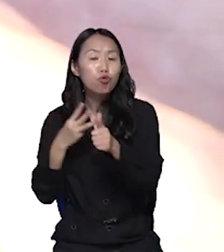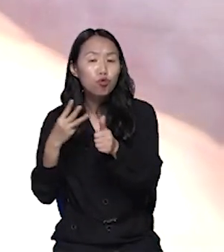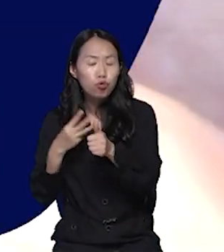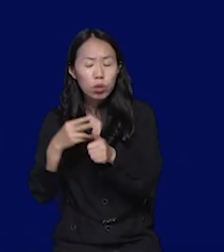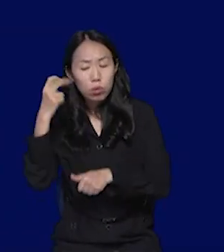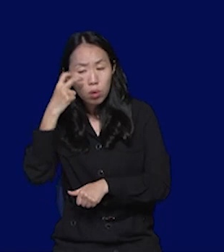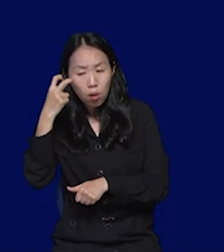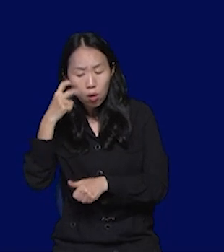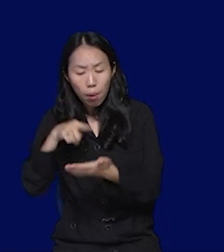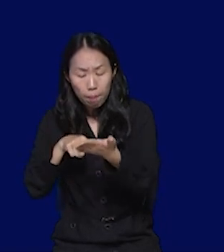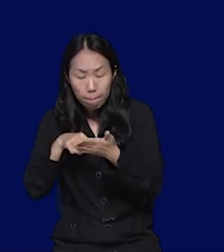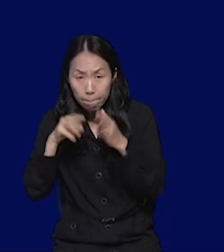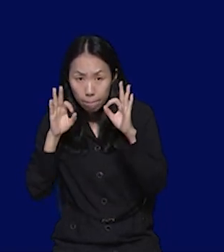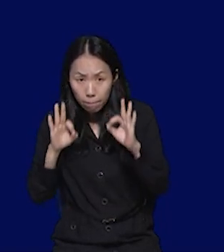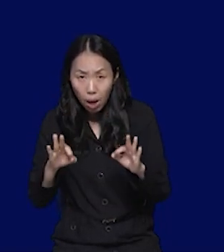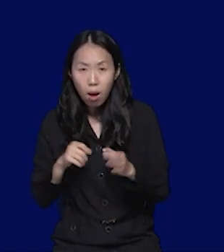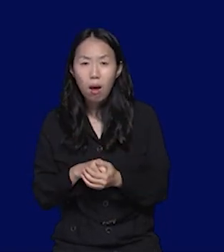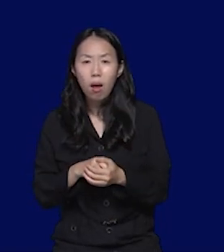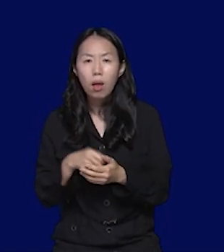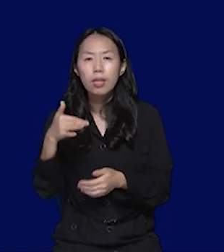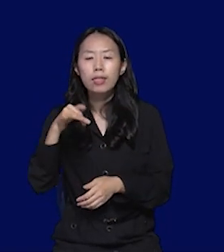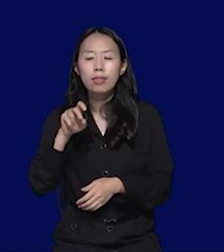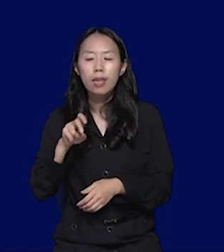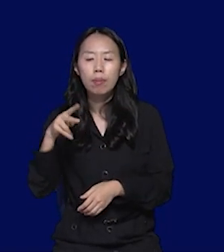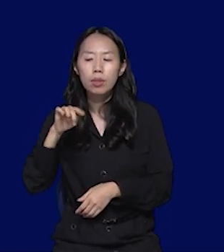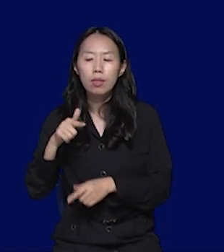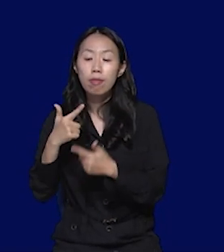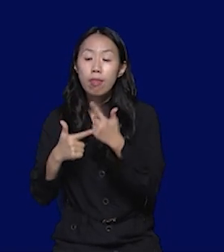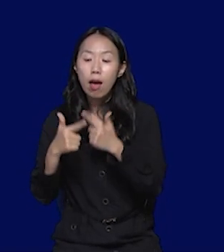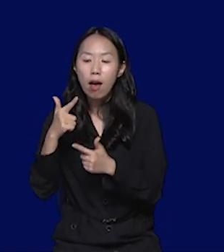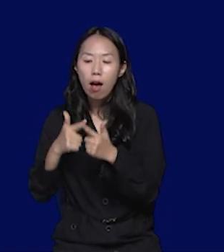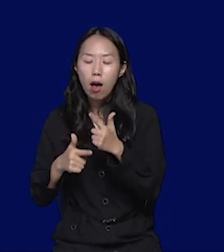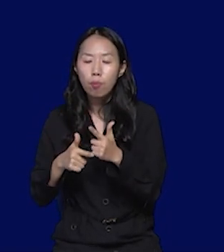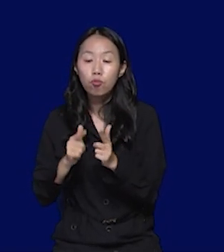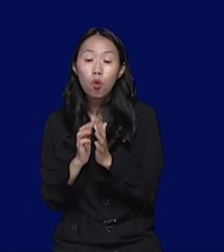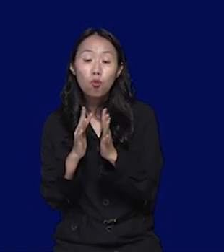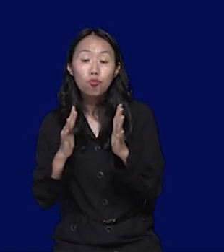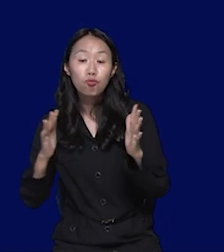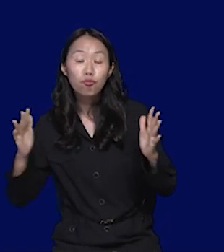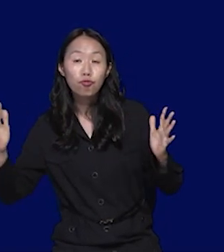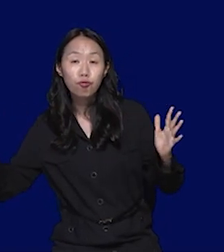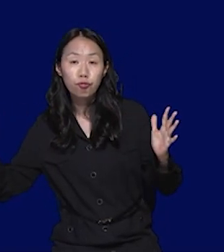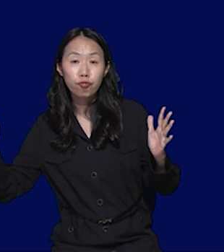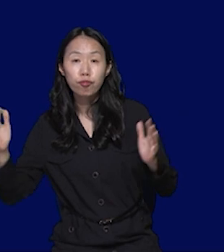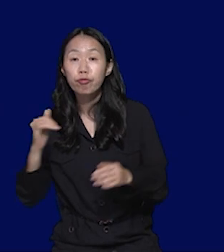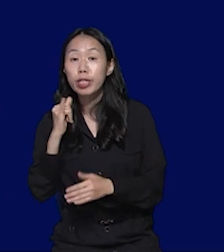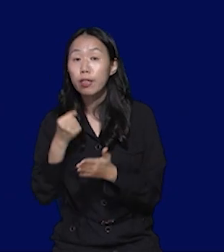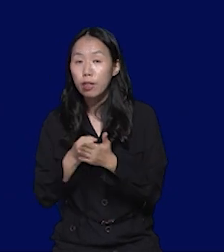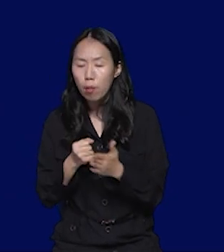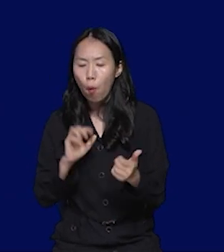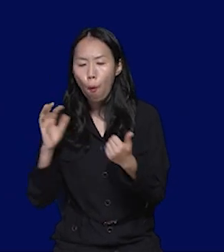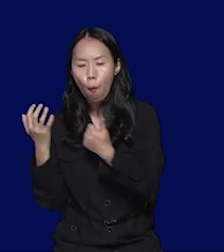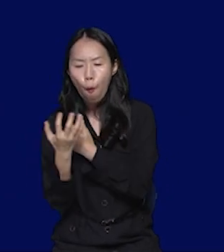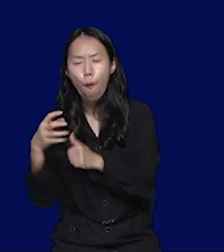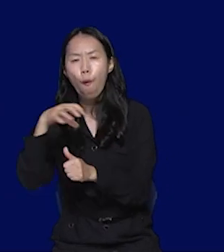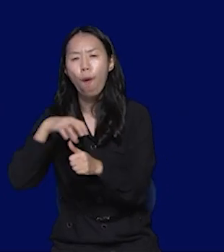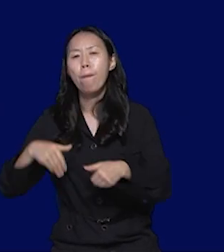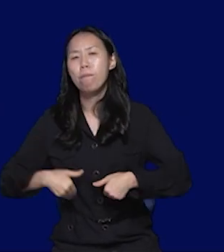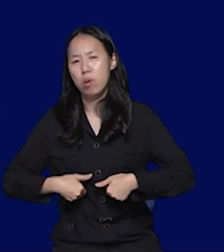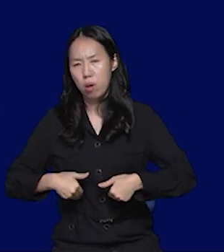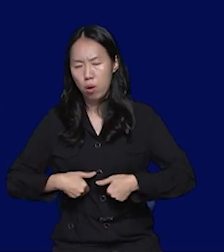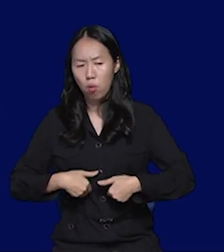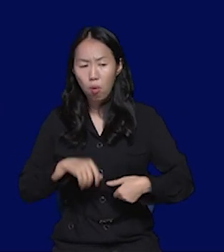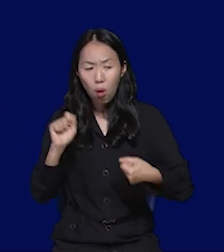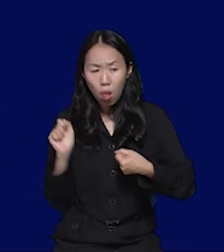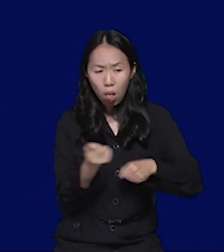생태조사 보고서에 따르면 참식 나무가 계속해서 분포 면적이 넓어질 것으로 예상됨에 따라 보존 가치가 있다며